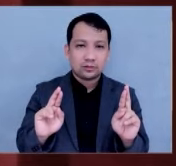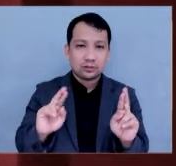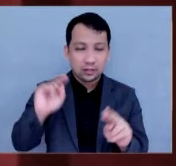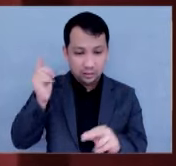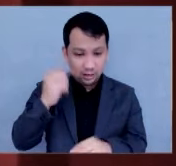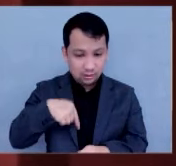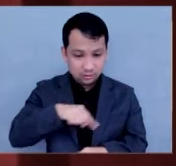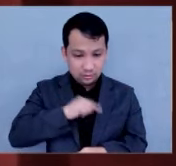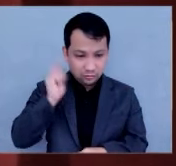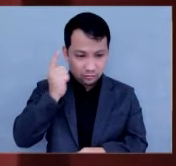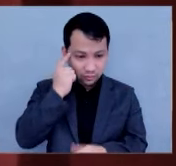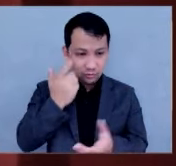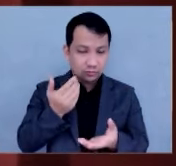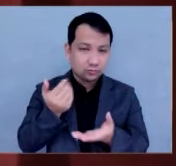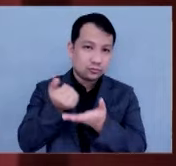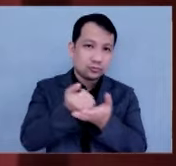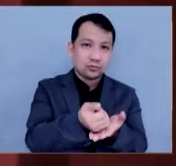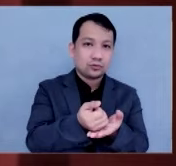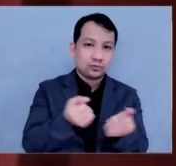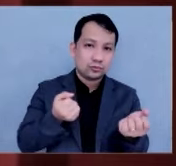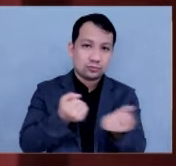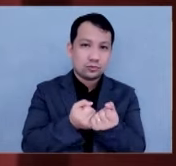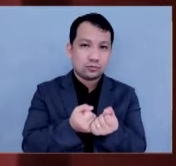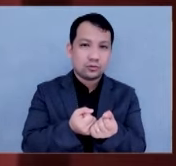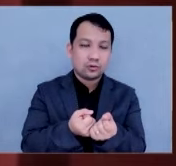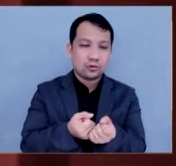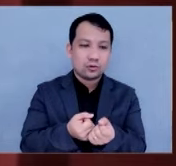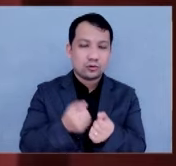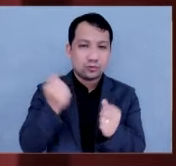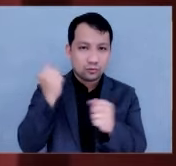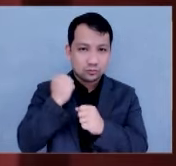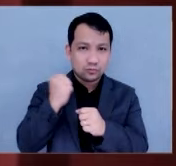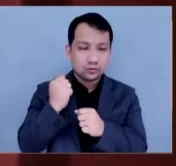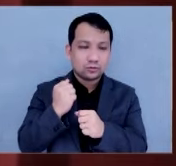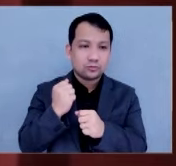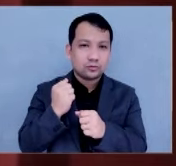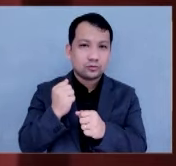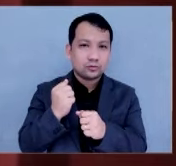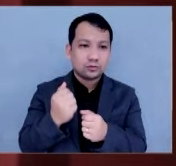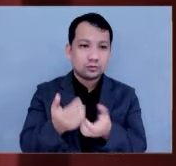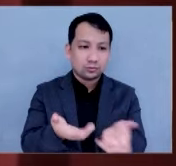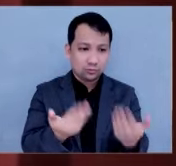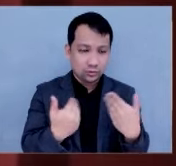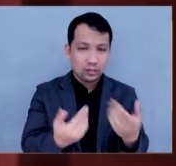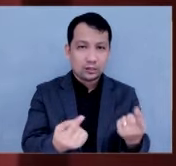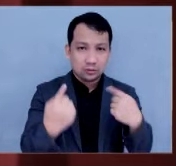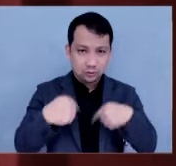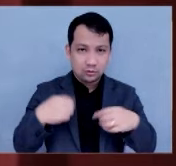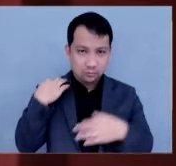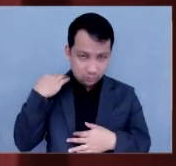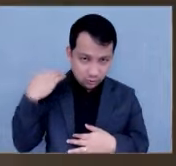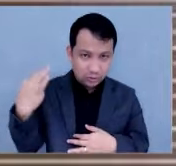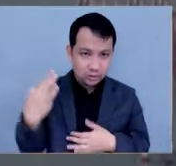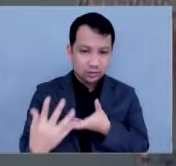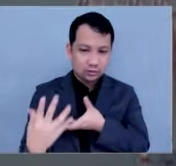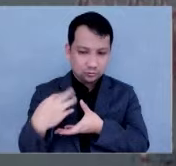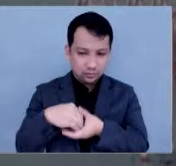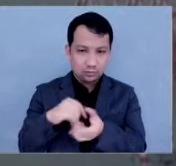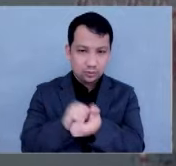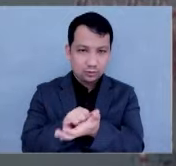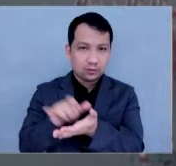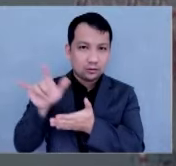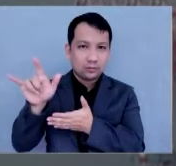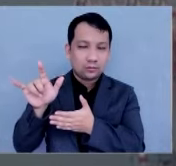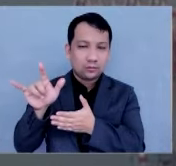pangangailangan we hope that you will avail yourselves of our repatriation program while flights are available